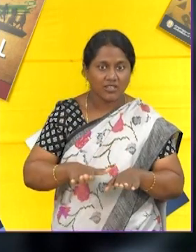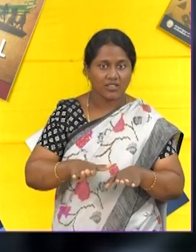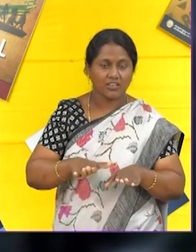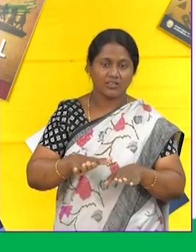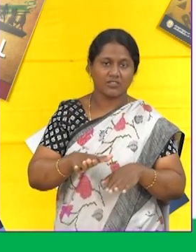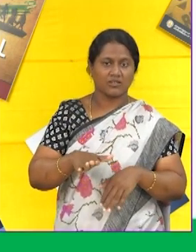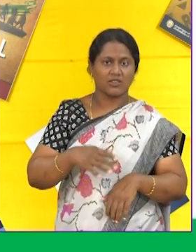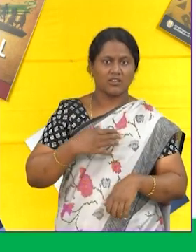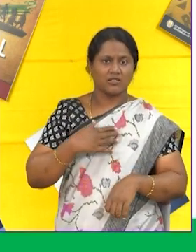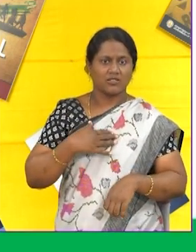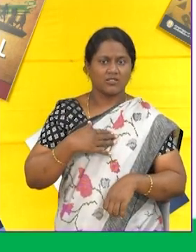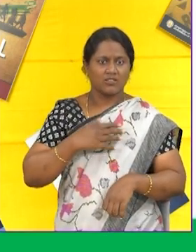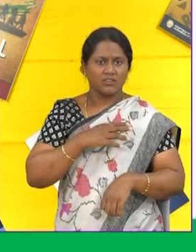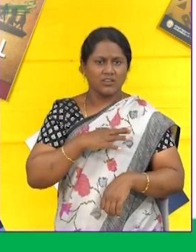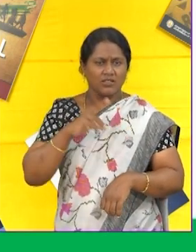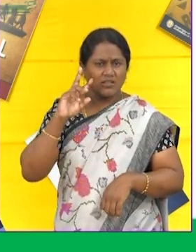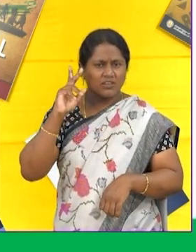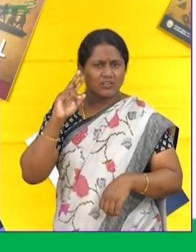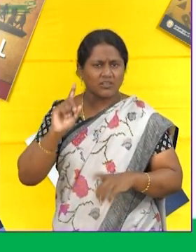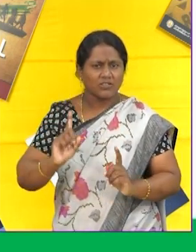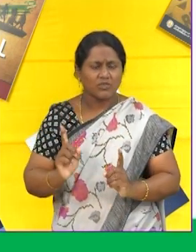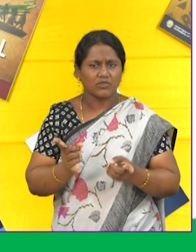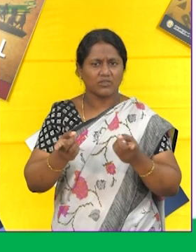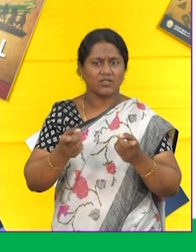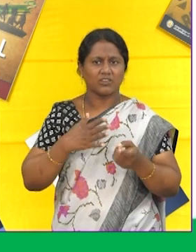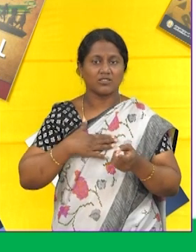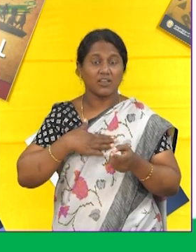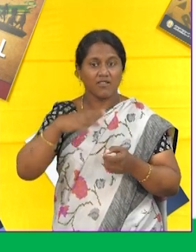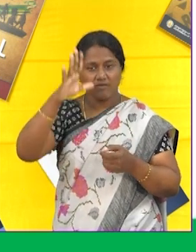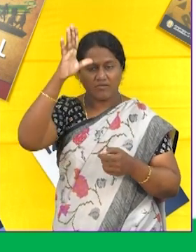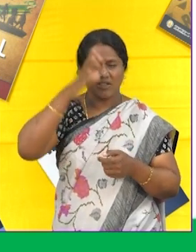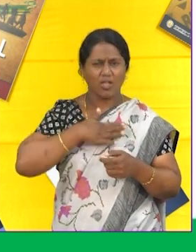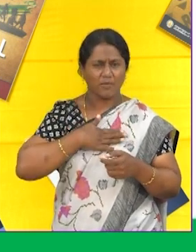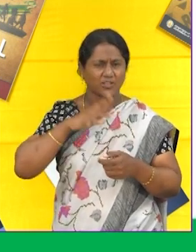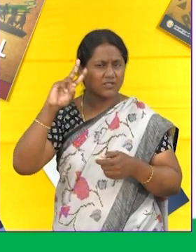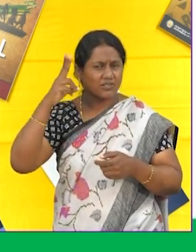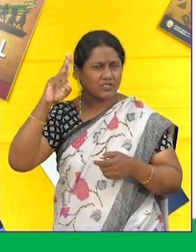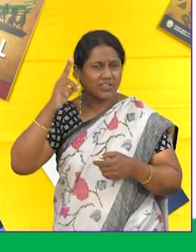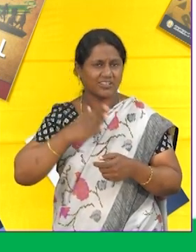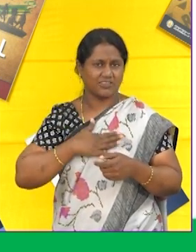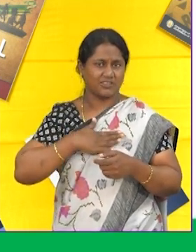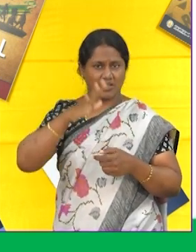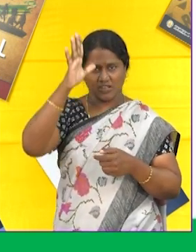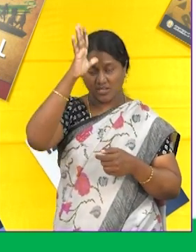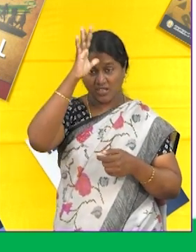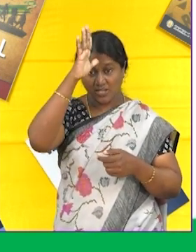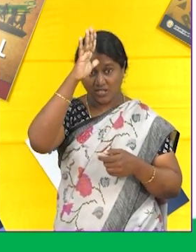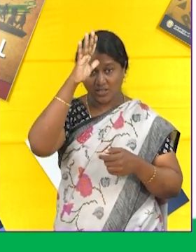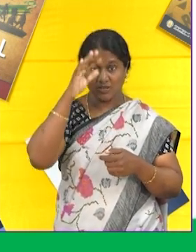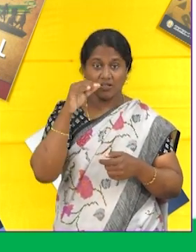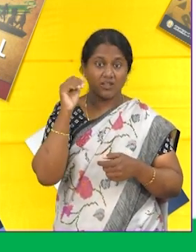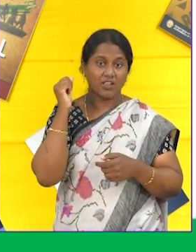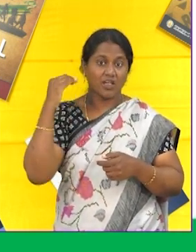சவுண்ட் வருது. I supposed at first that it was my father or my brother Roy who had gone to